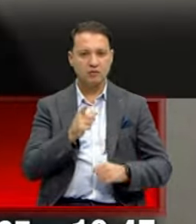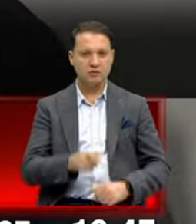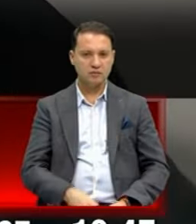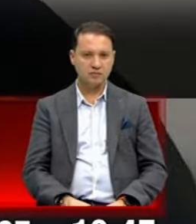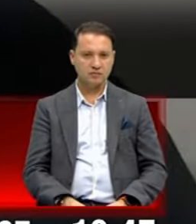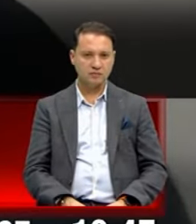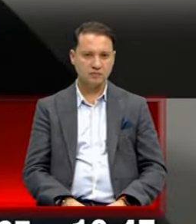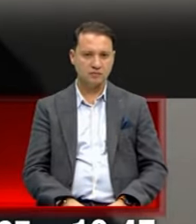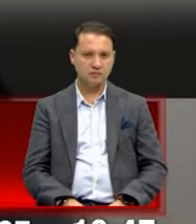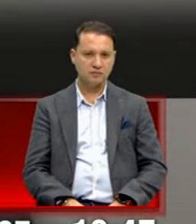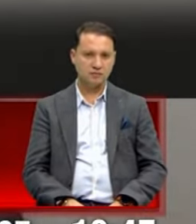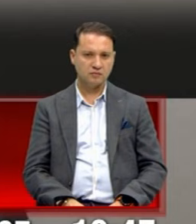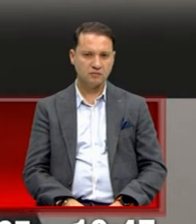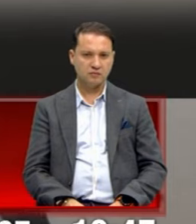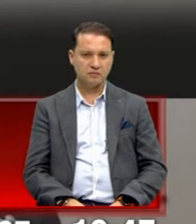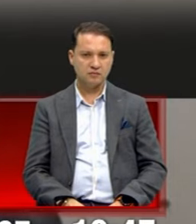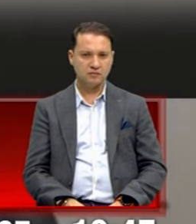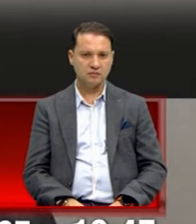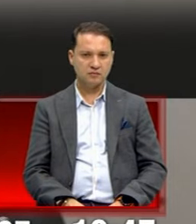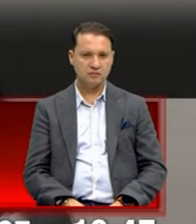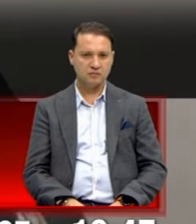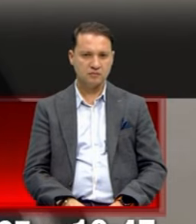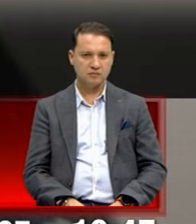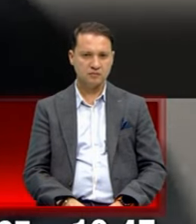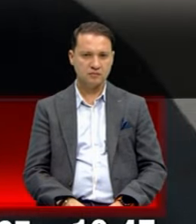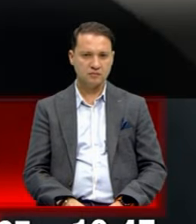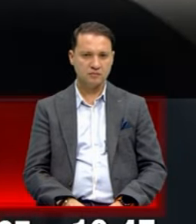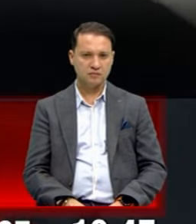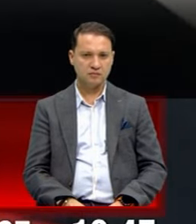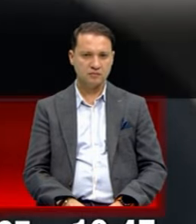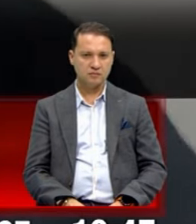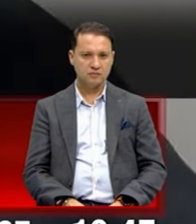imalathanesiydi. Kötü durumda ama gerçekten etraf. Kaçından beri bu işi?